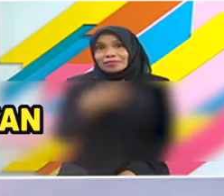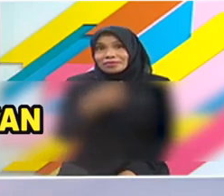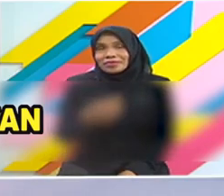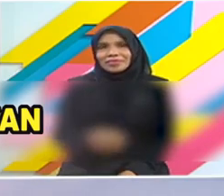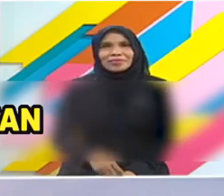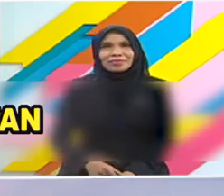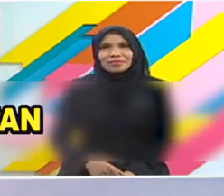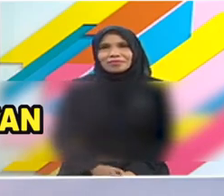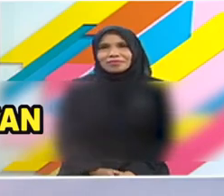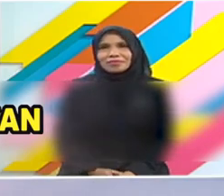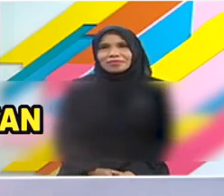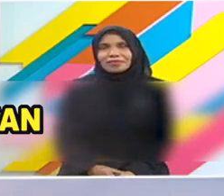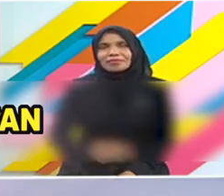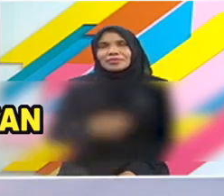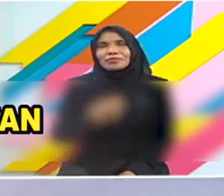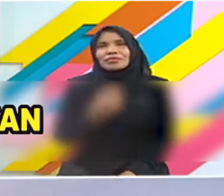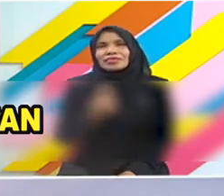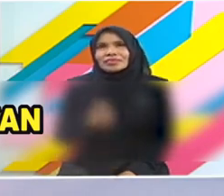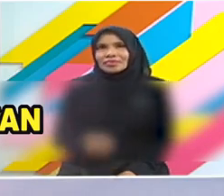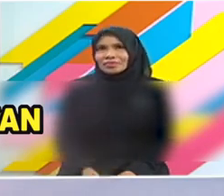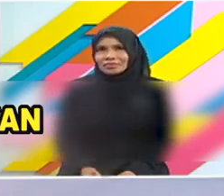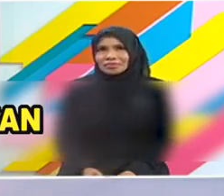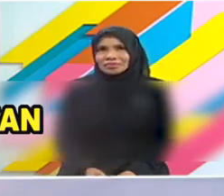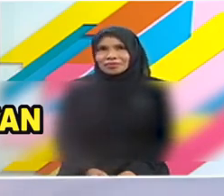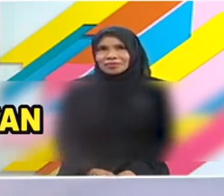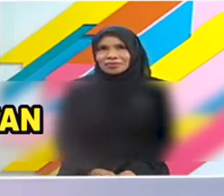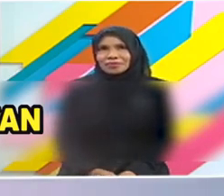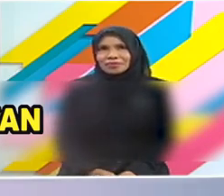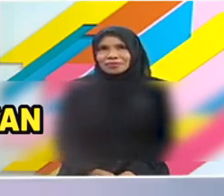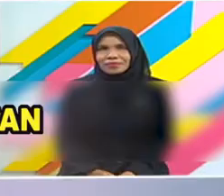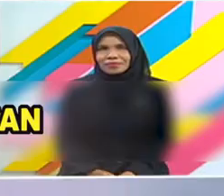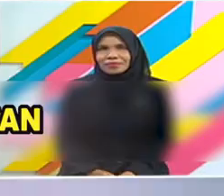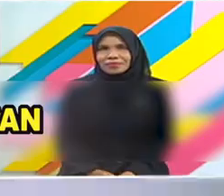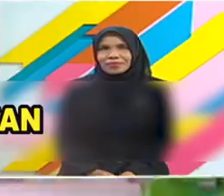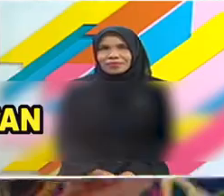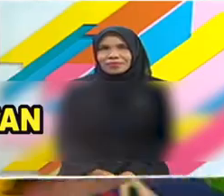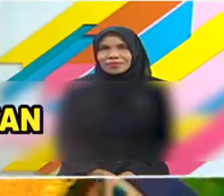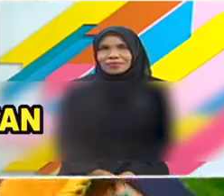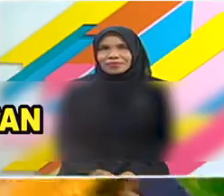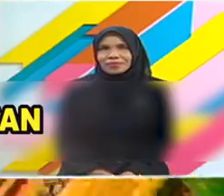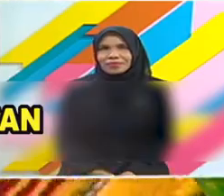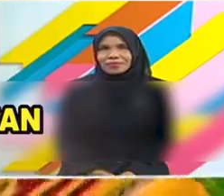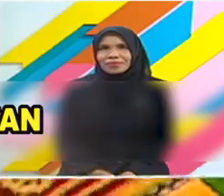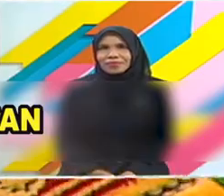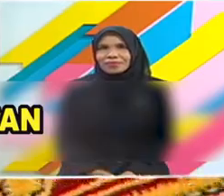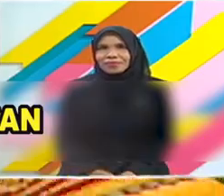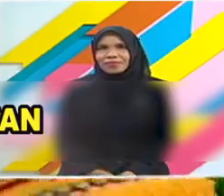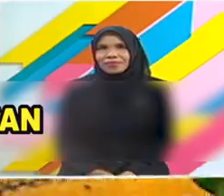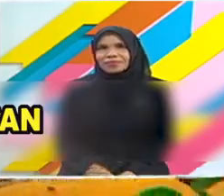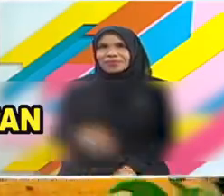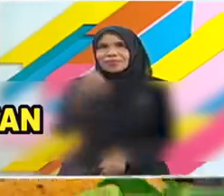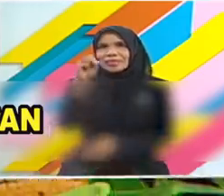sentuh, lembut je rasanya, lembut, Cikgu. Lembut je. Okey. Ini mini sejadah rupanya.